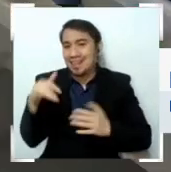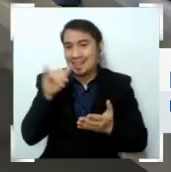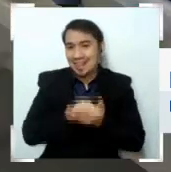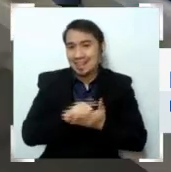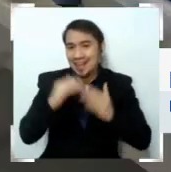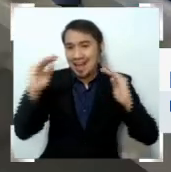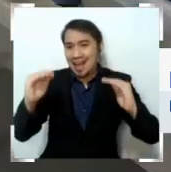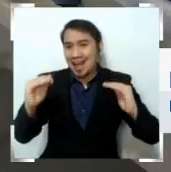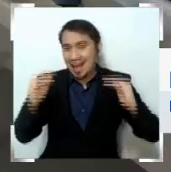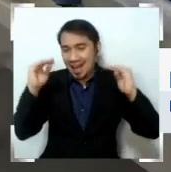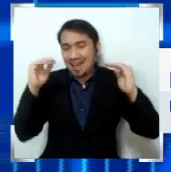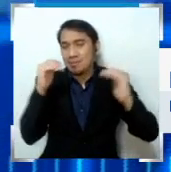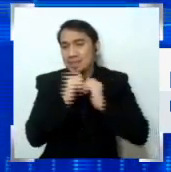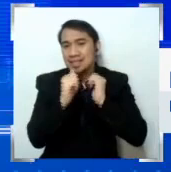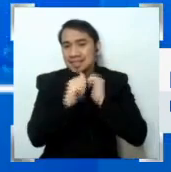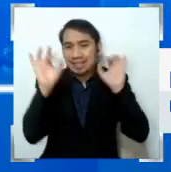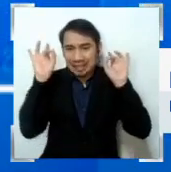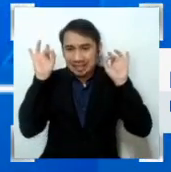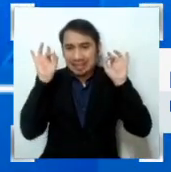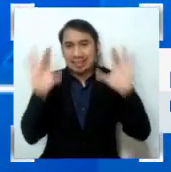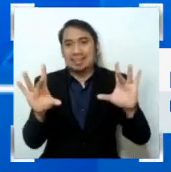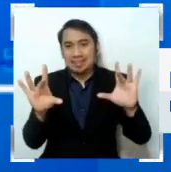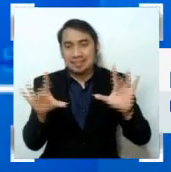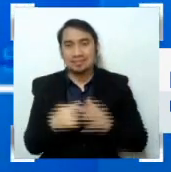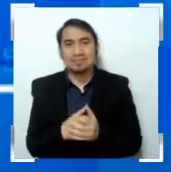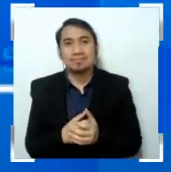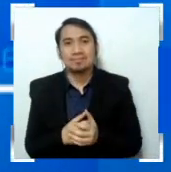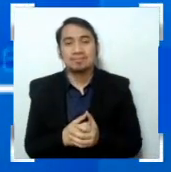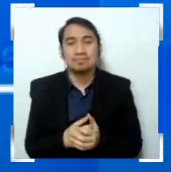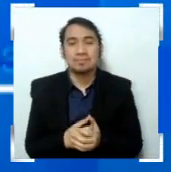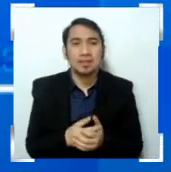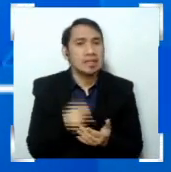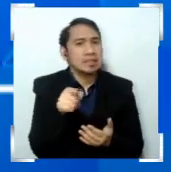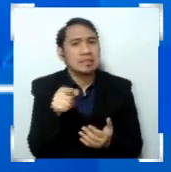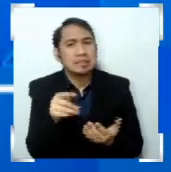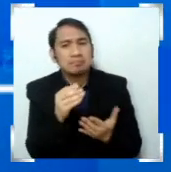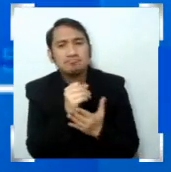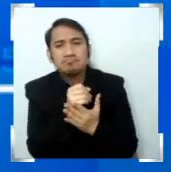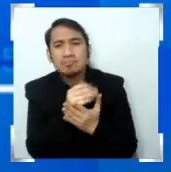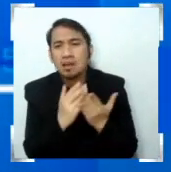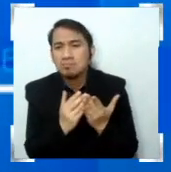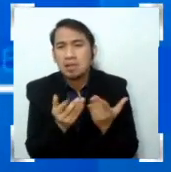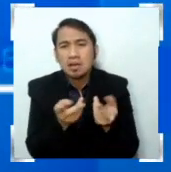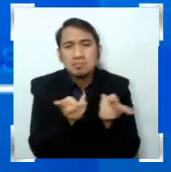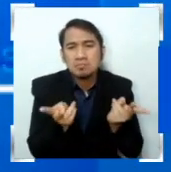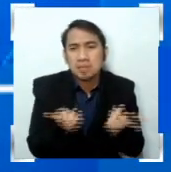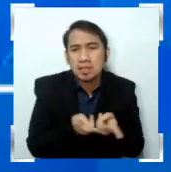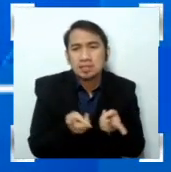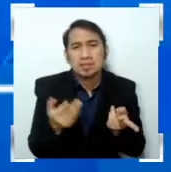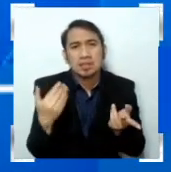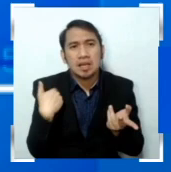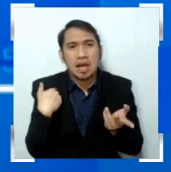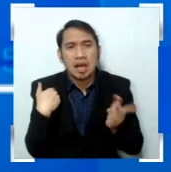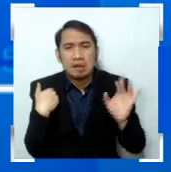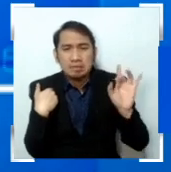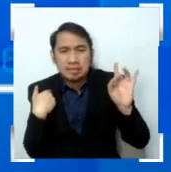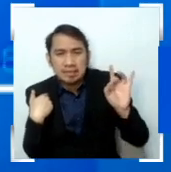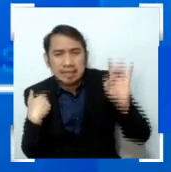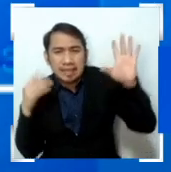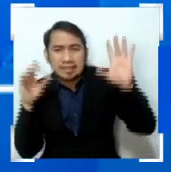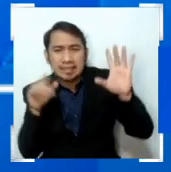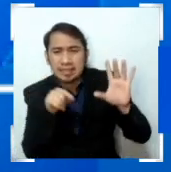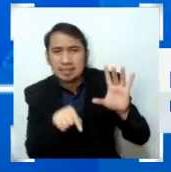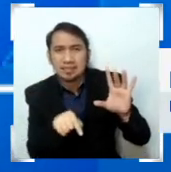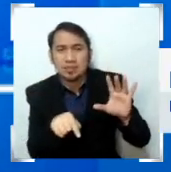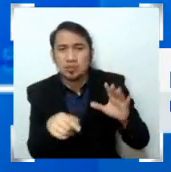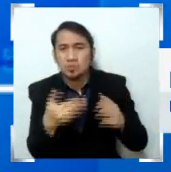ang healthcare utilization doon. Marami pa rin mga lugar no, na umaabot ng high to critical risk ang kanilang mga